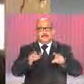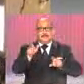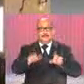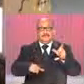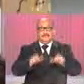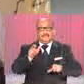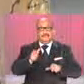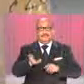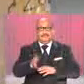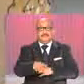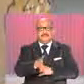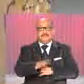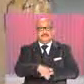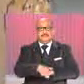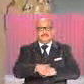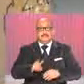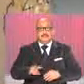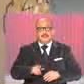7890 شخصا من أصل